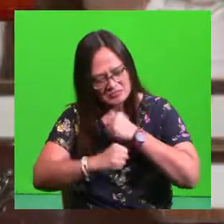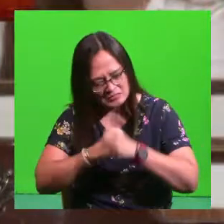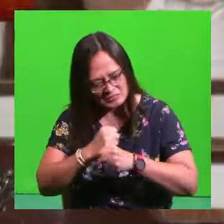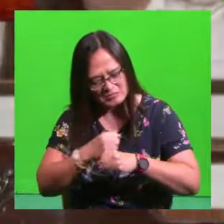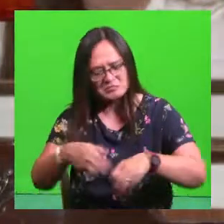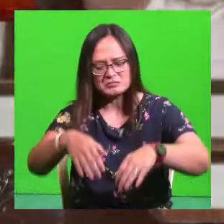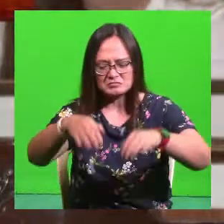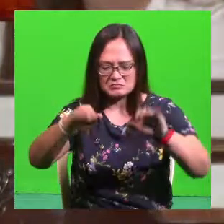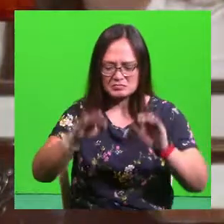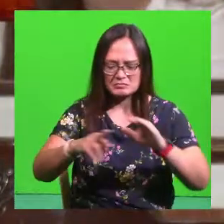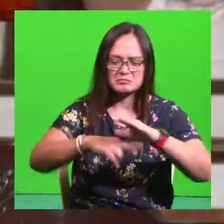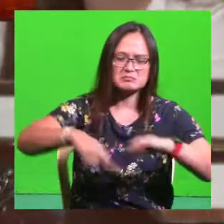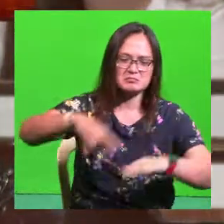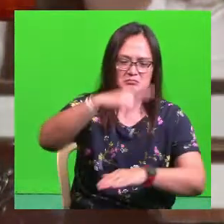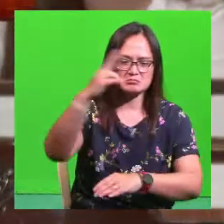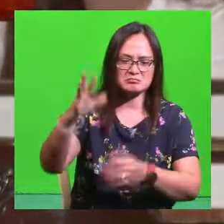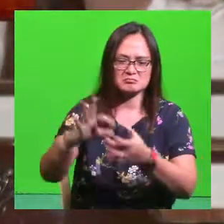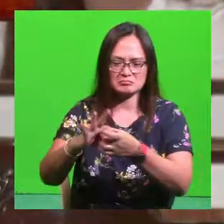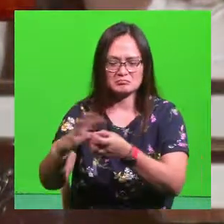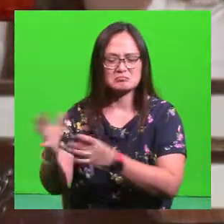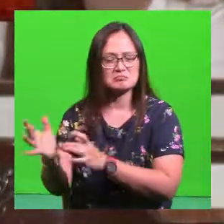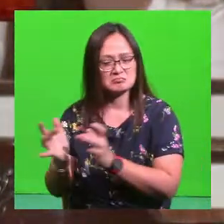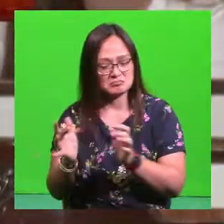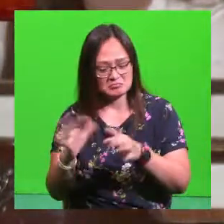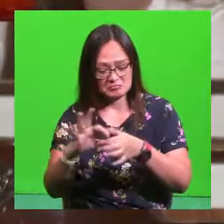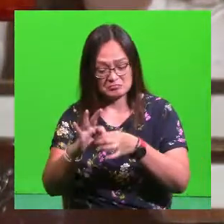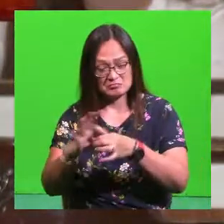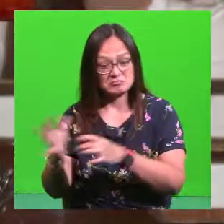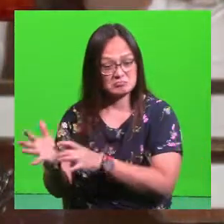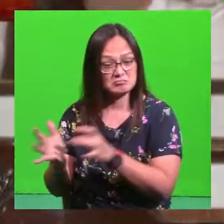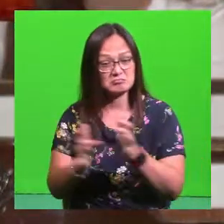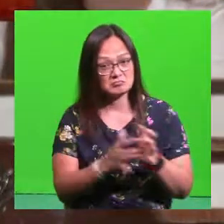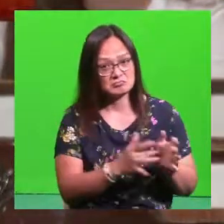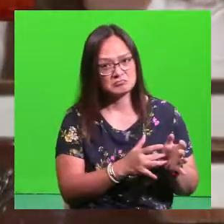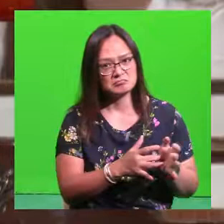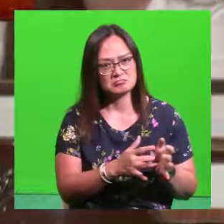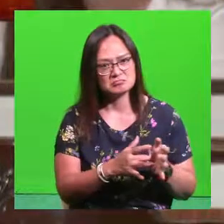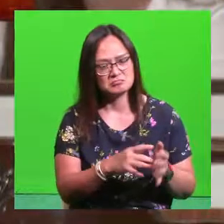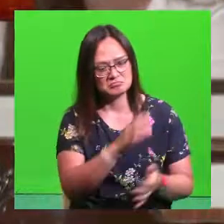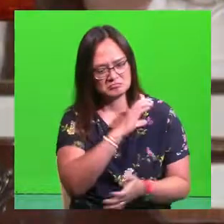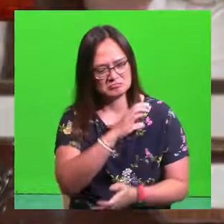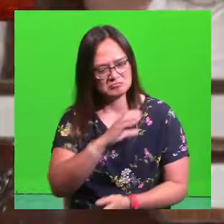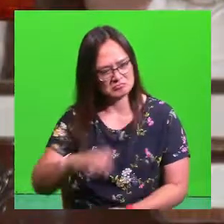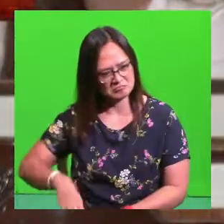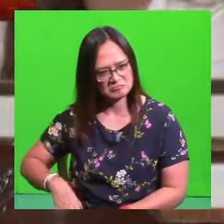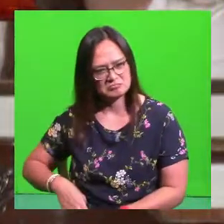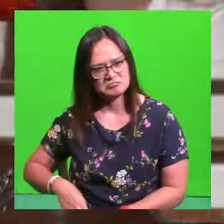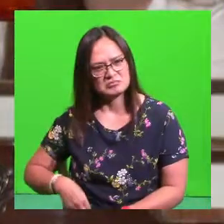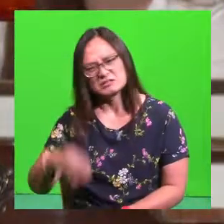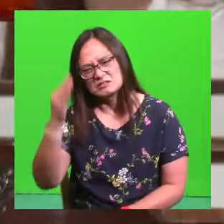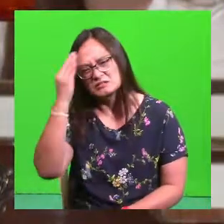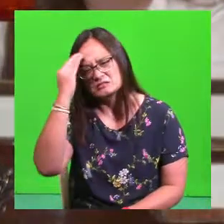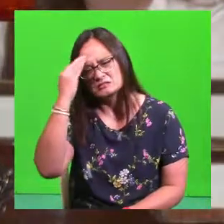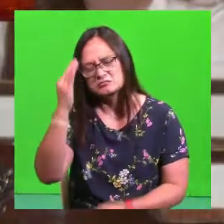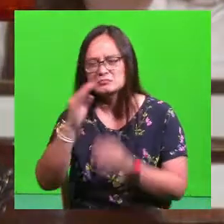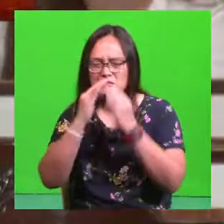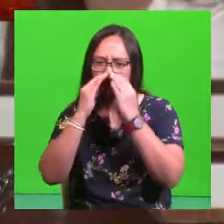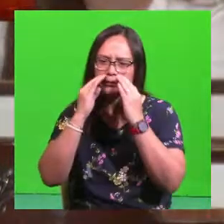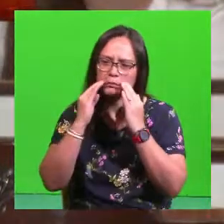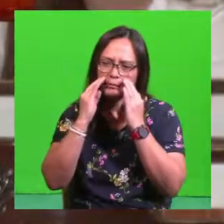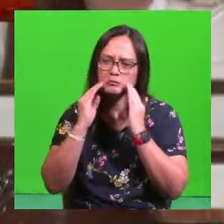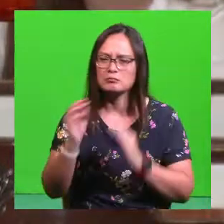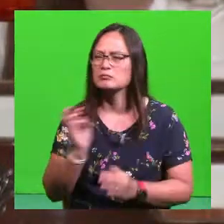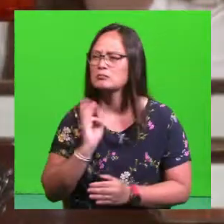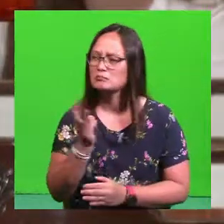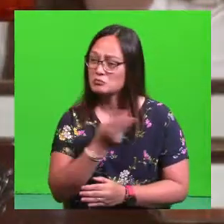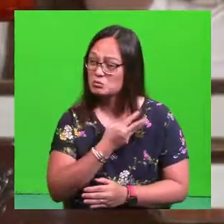niyo po, nakakalungkot minsan na tayo pa mga Pilipino ang ilalagay sa international news